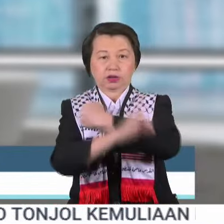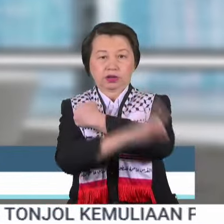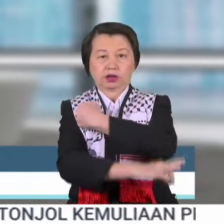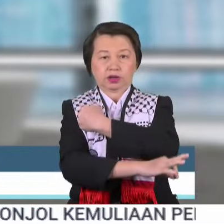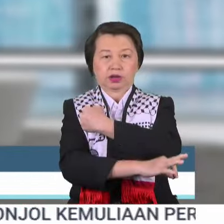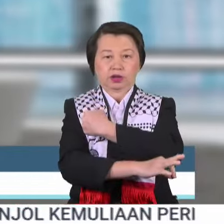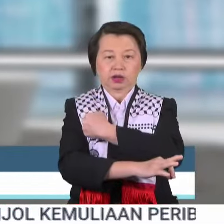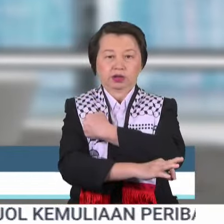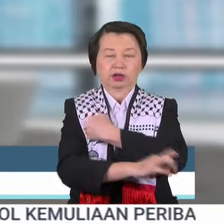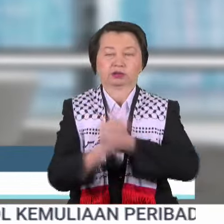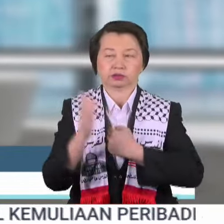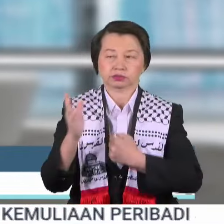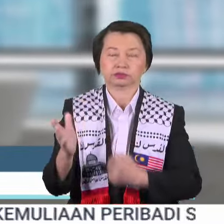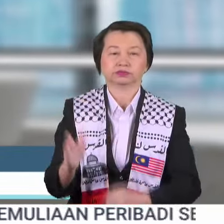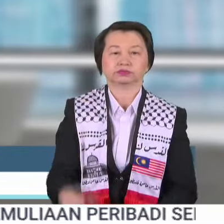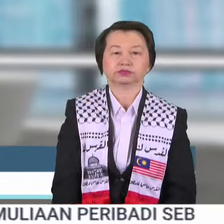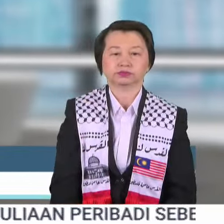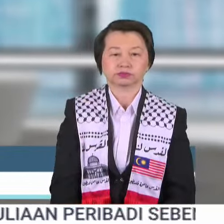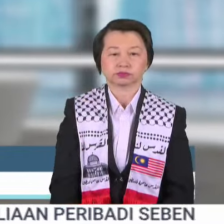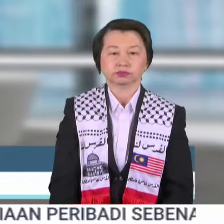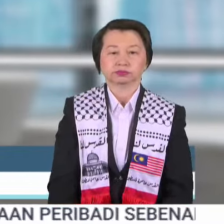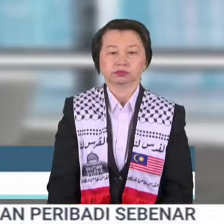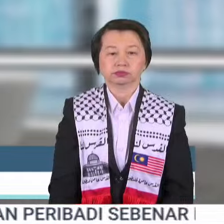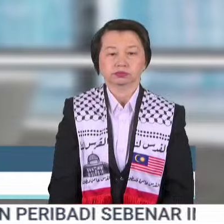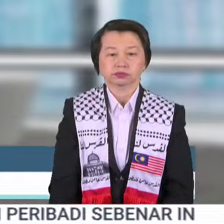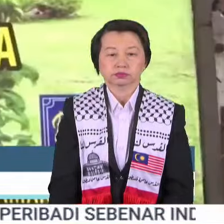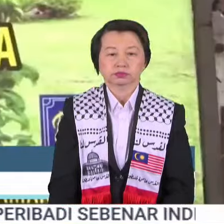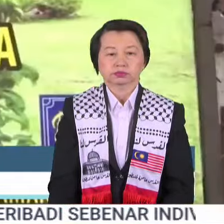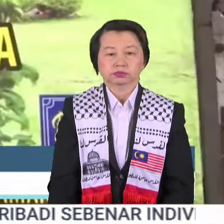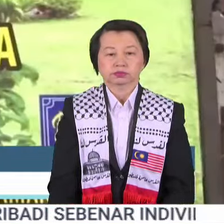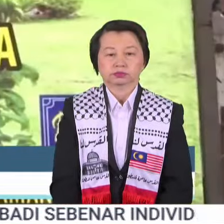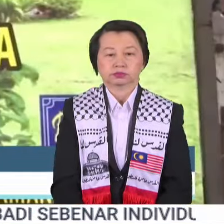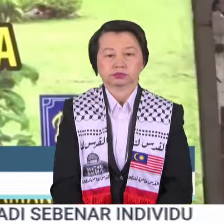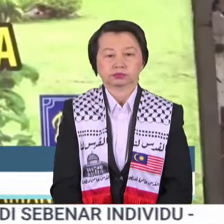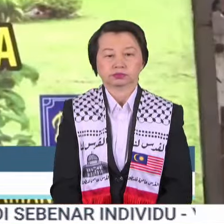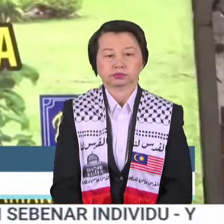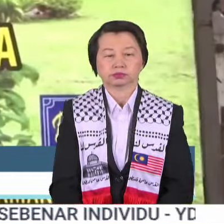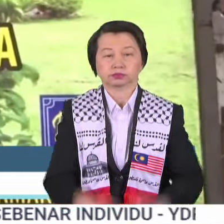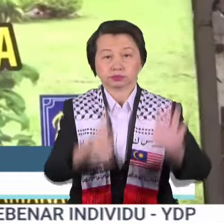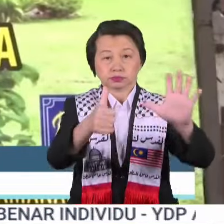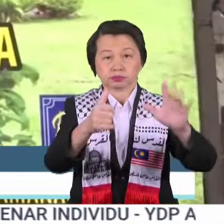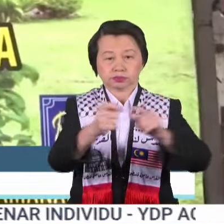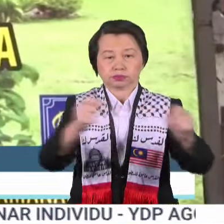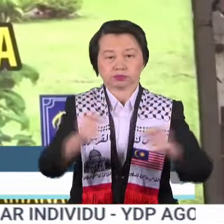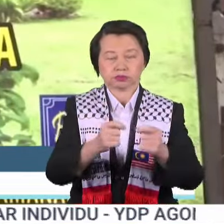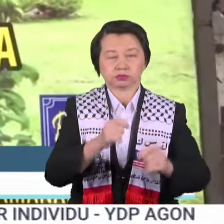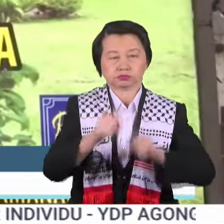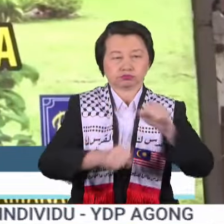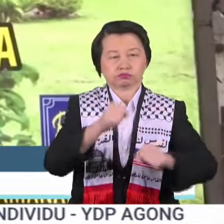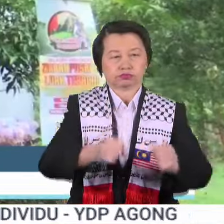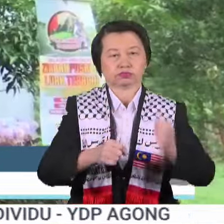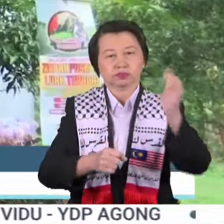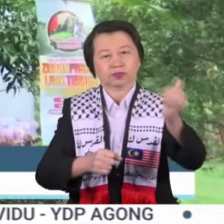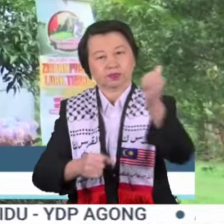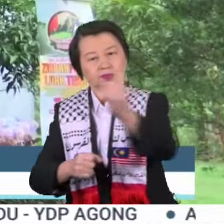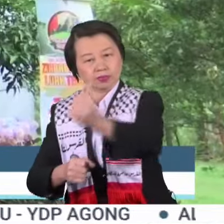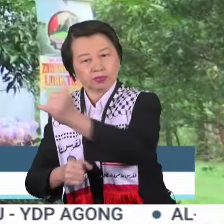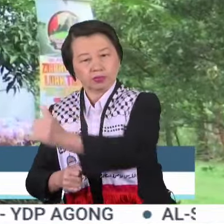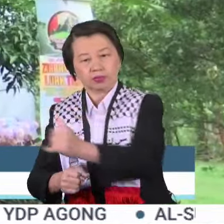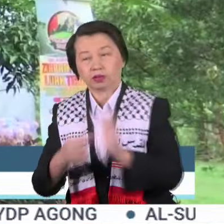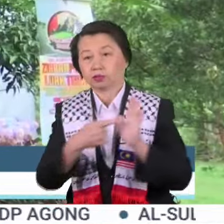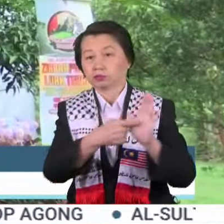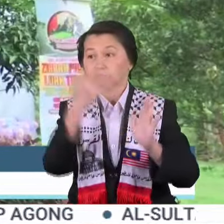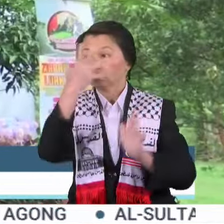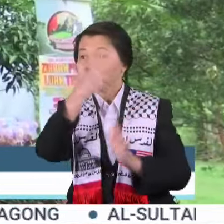mukhris Ibni almarhum tuanku Munawir enam destinasi persinggahan dilewati peserta yang mempamerkan